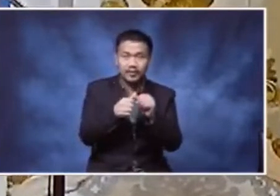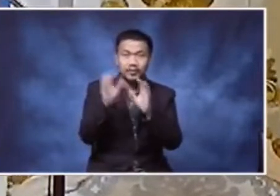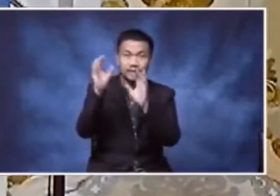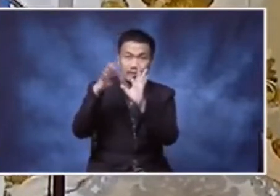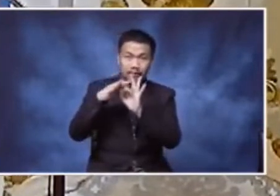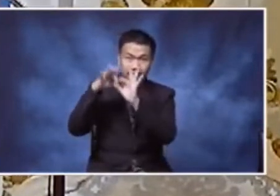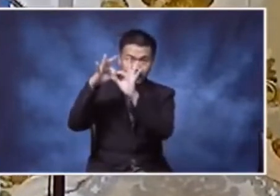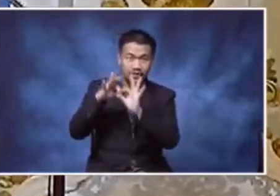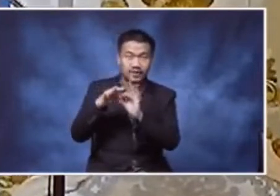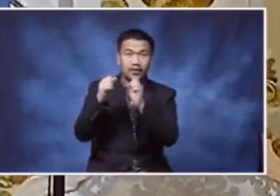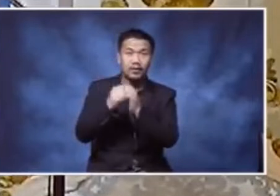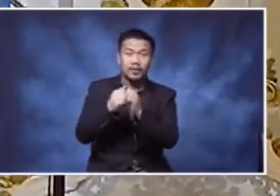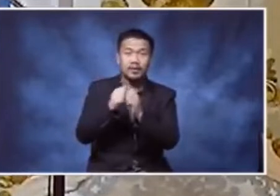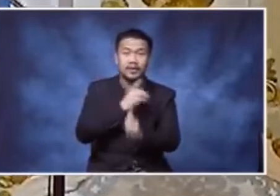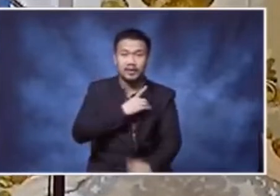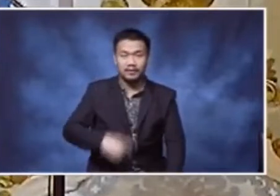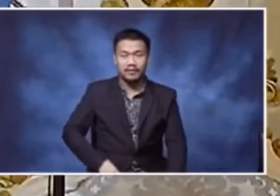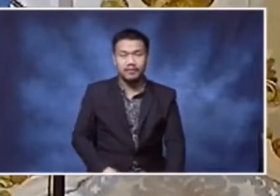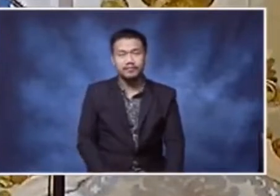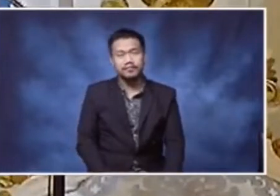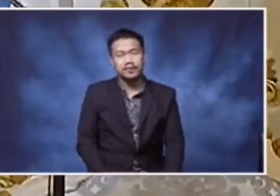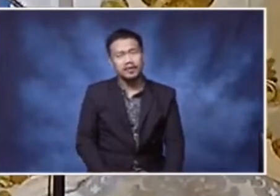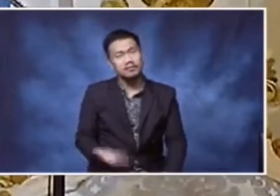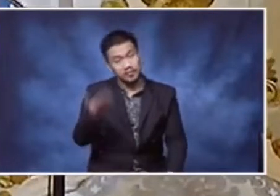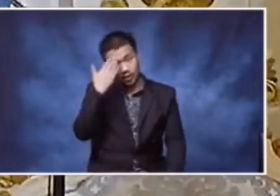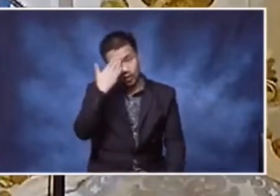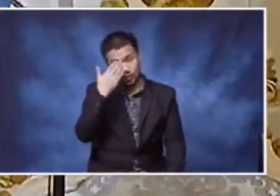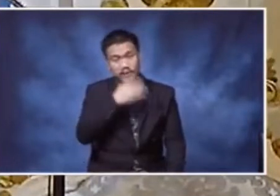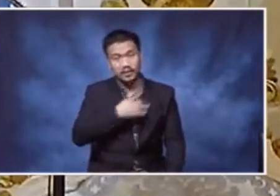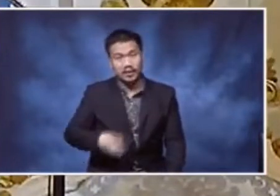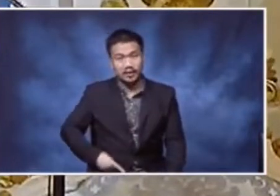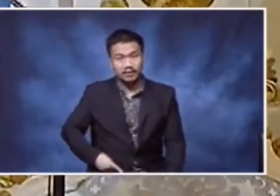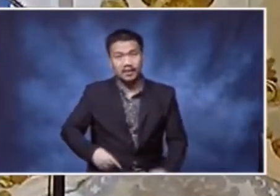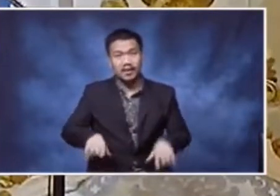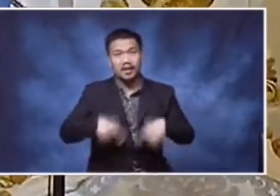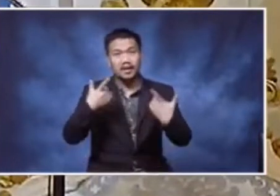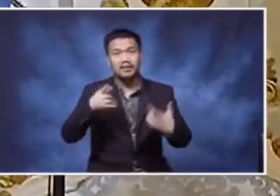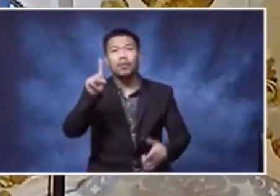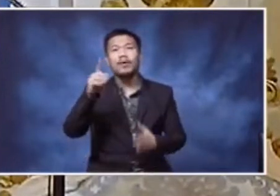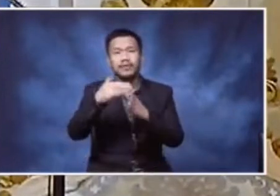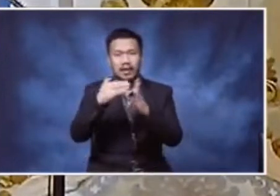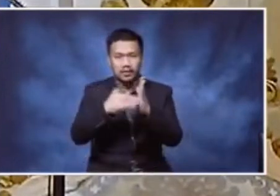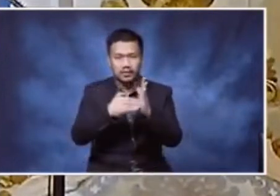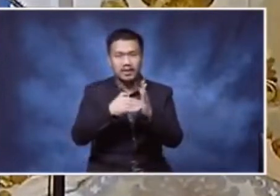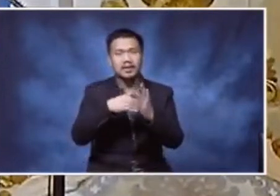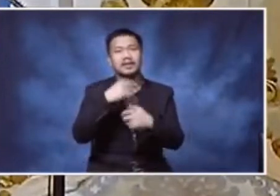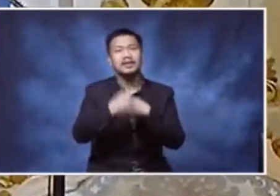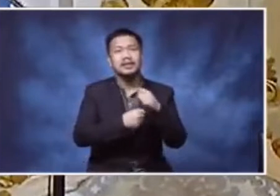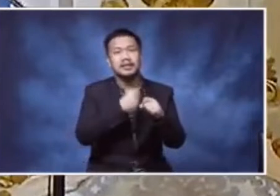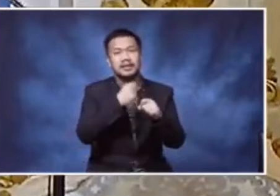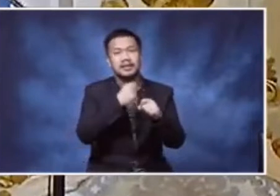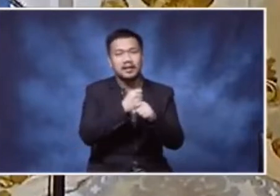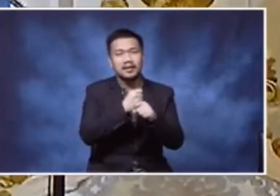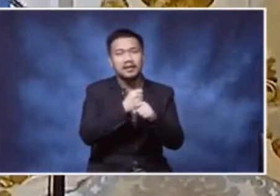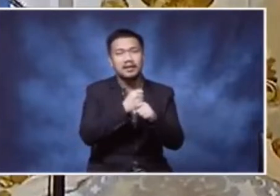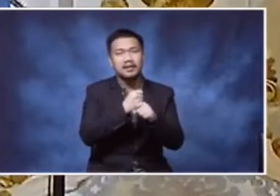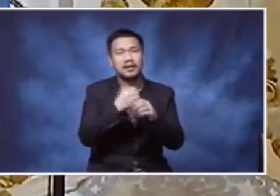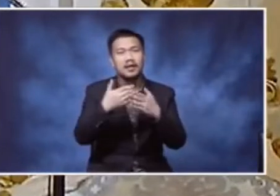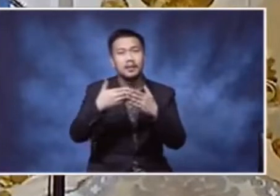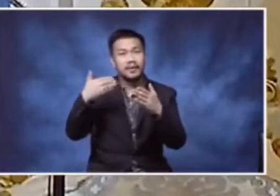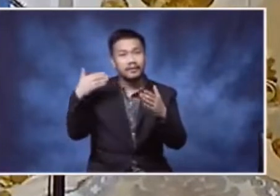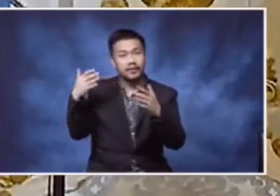way, si David ay nabuhay na mga 1,000 years before Jesus. So matagal.